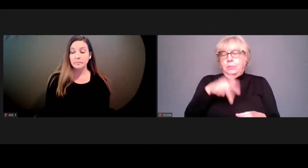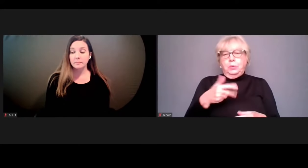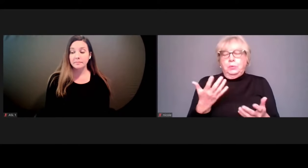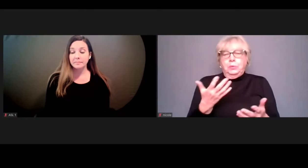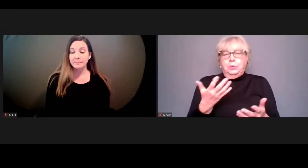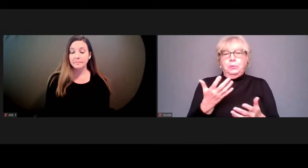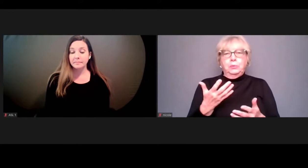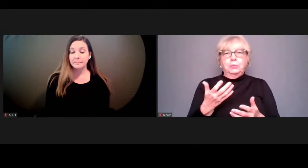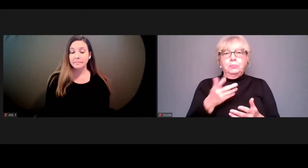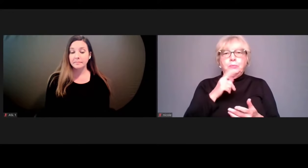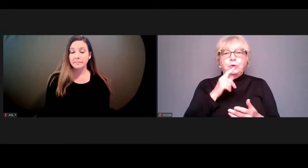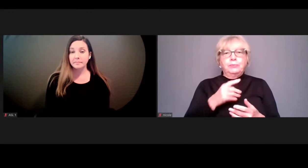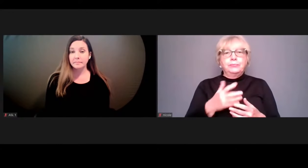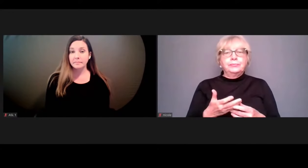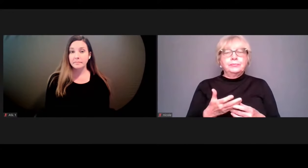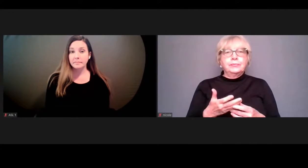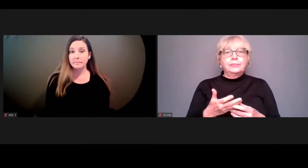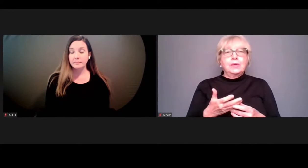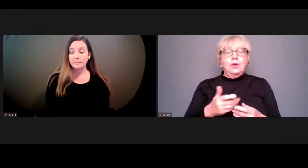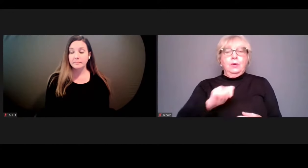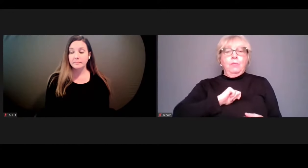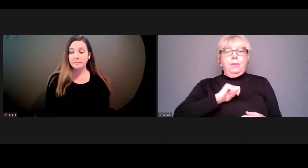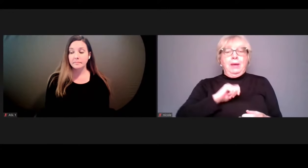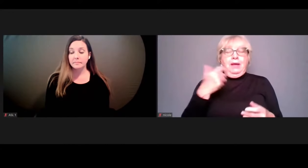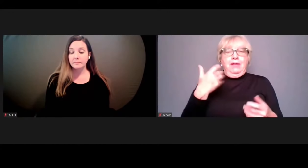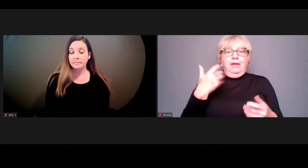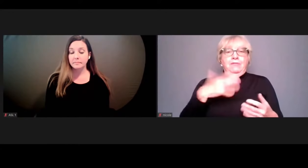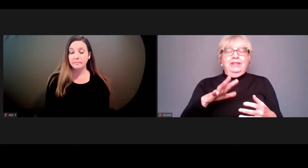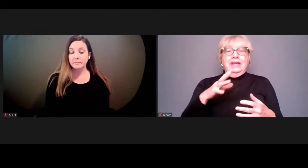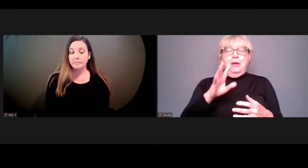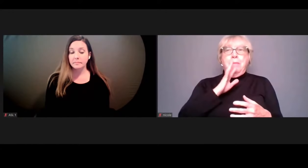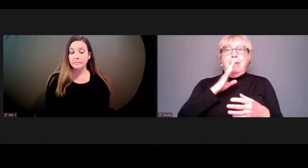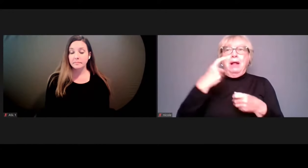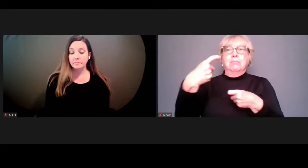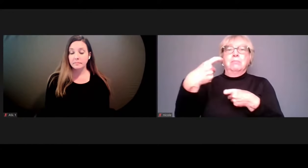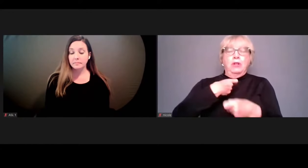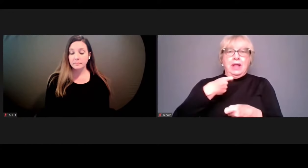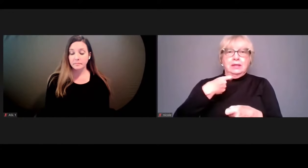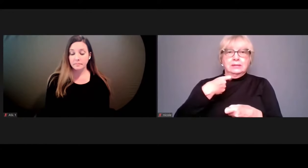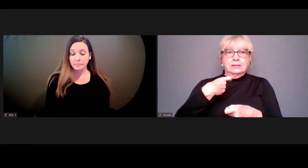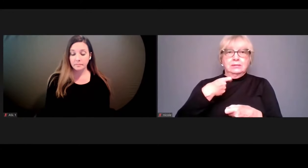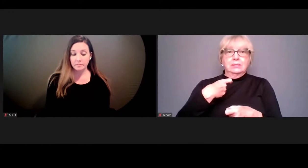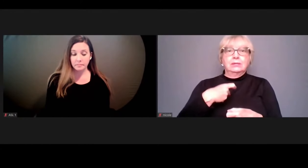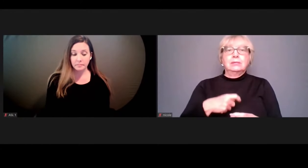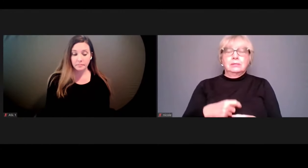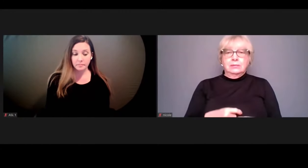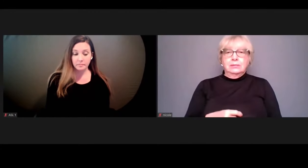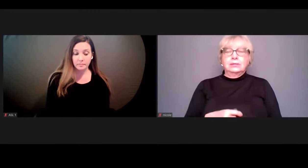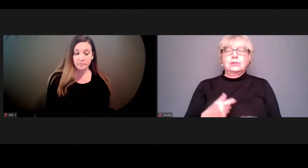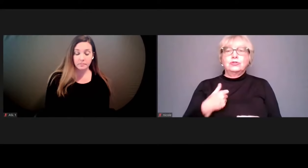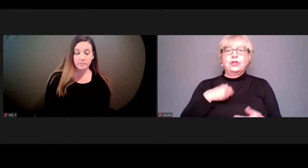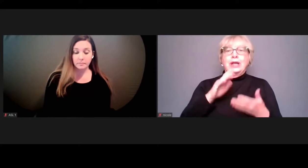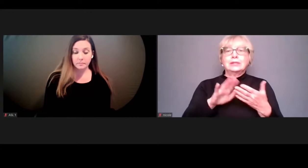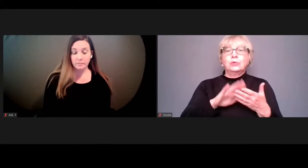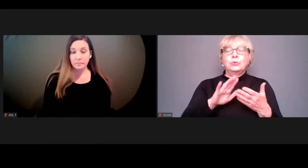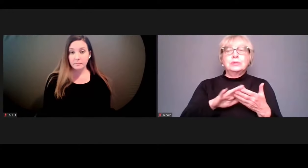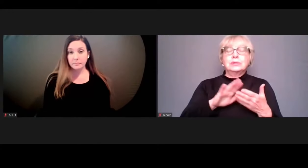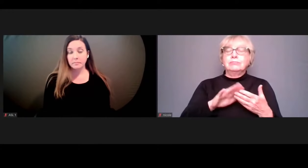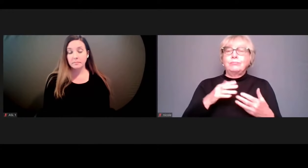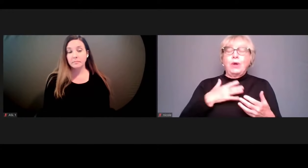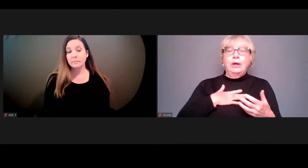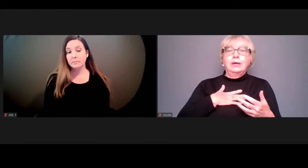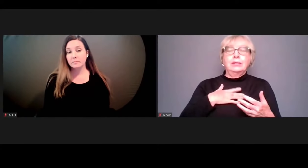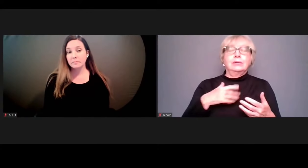J'ai personnellement reçu des menaces sur les médias sociaux. Je m'excuse à ma communauté de ne pas pouvoir communiquer